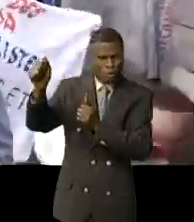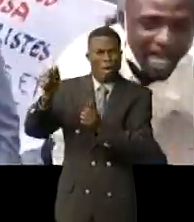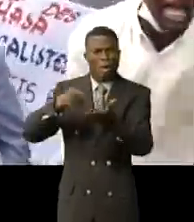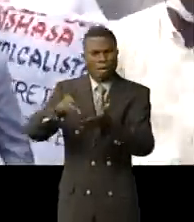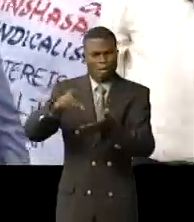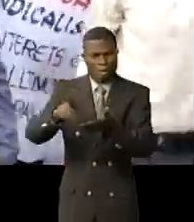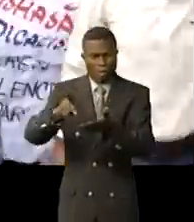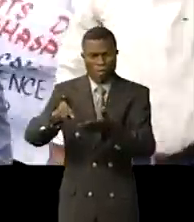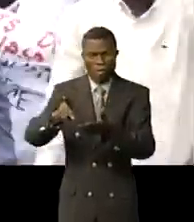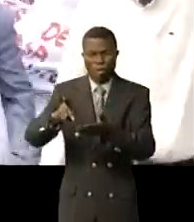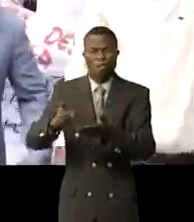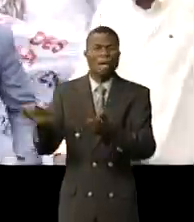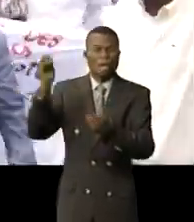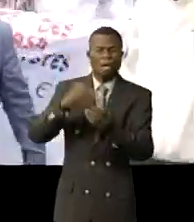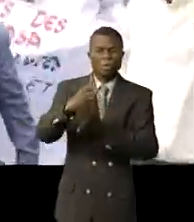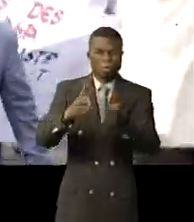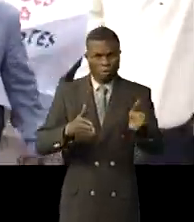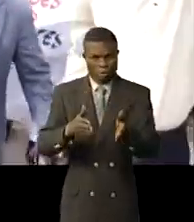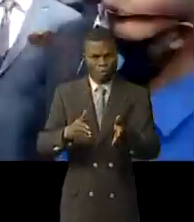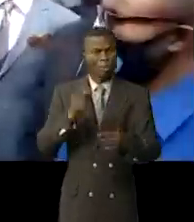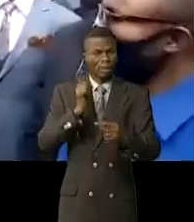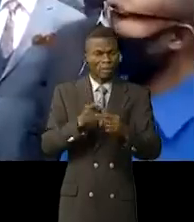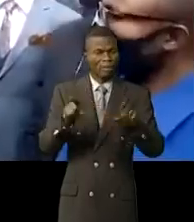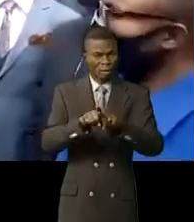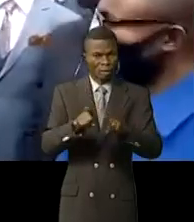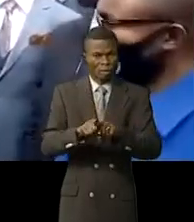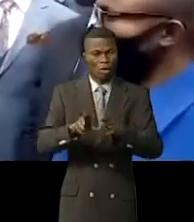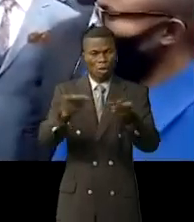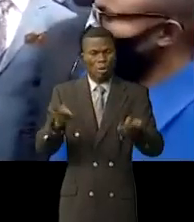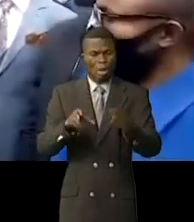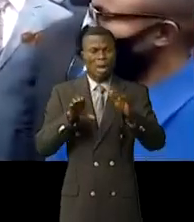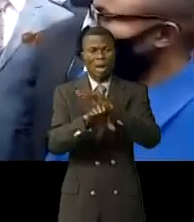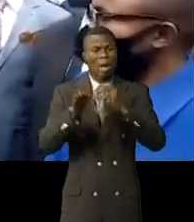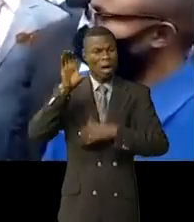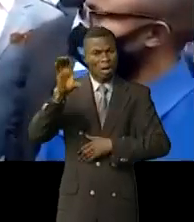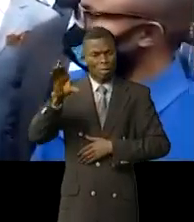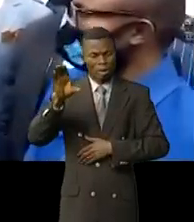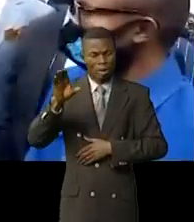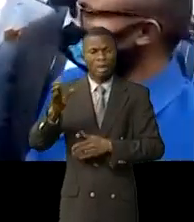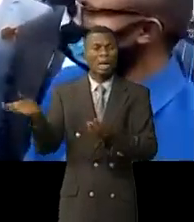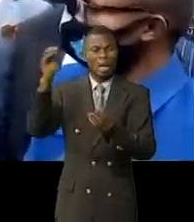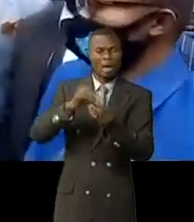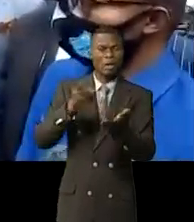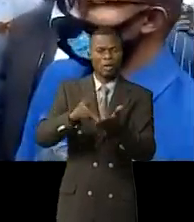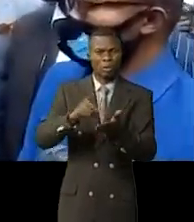paiement de cette prime à la caisse. Aussi sera difficile d'ouvrir un compte uniquement pour cette prime au regard de l'inaccessibilité